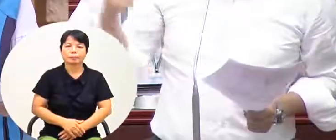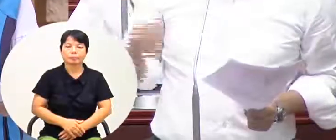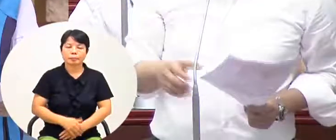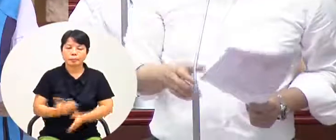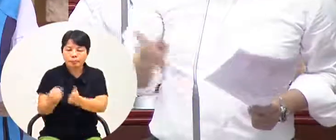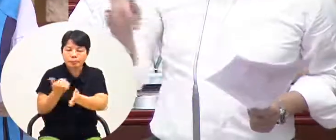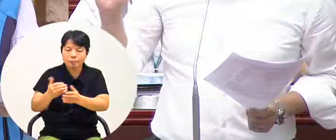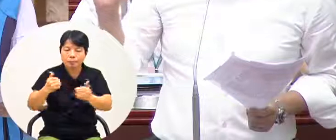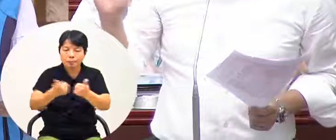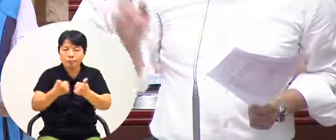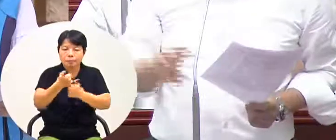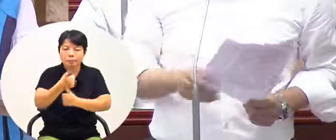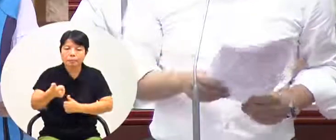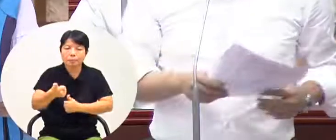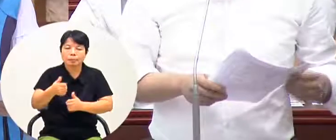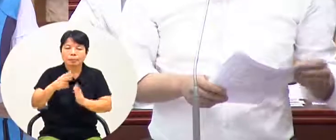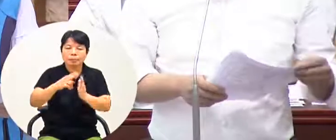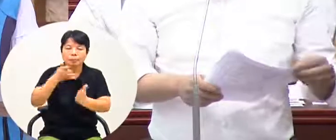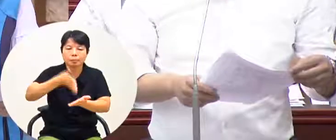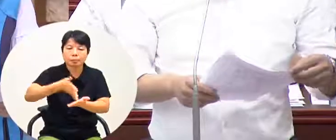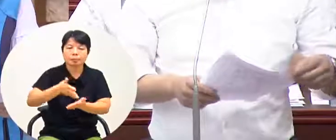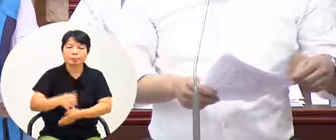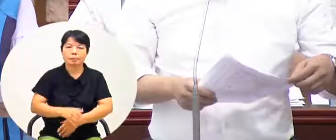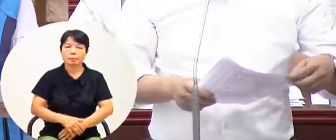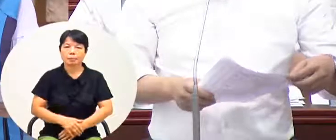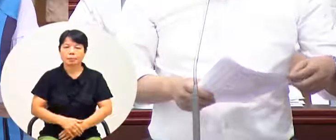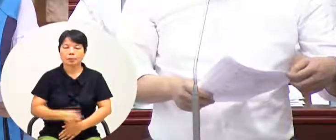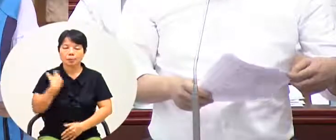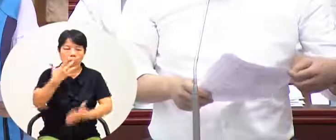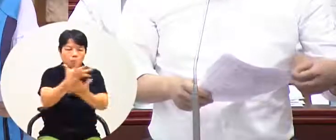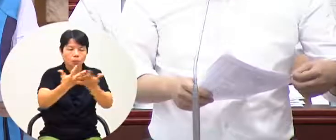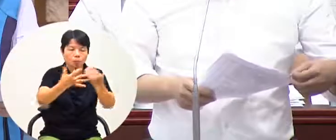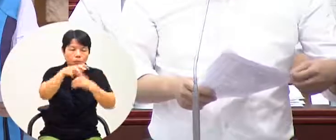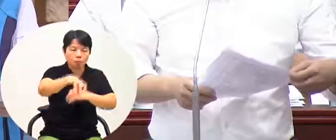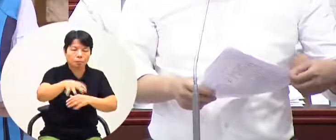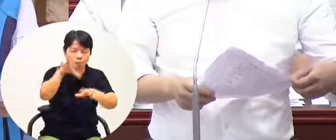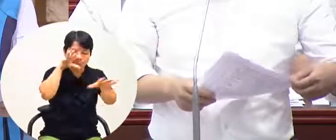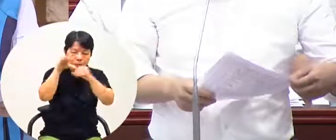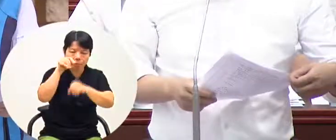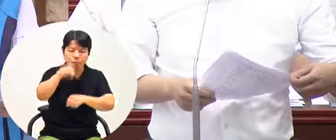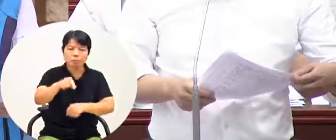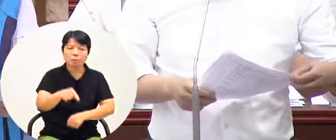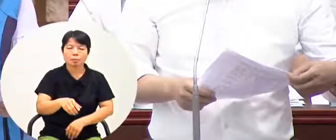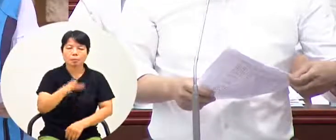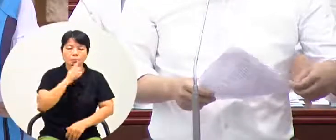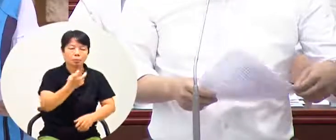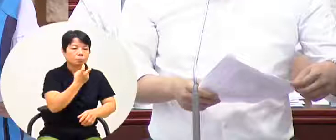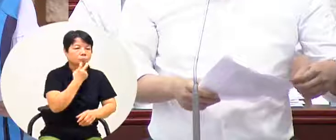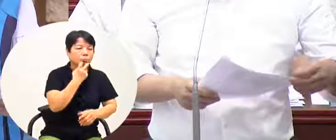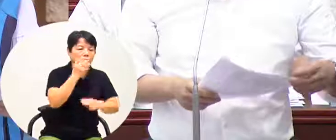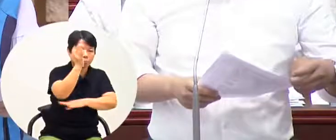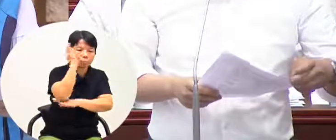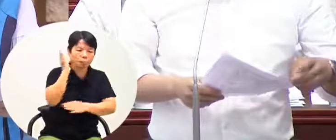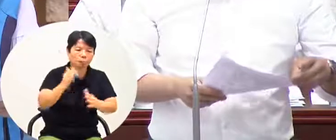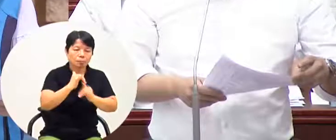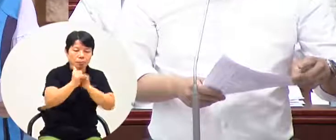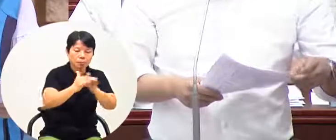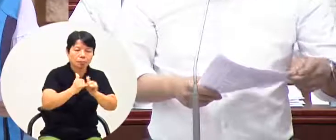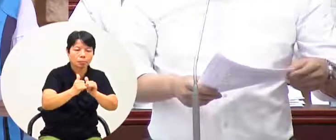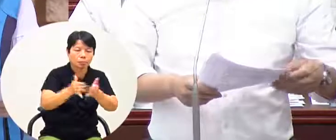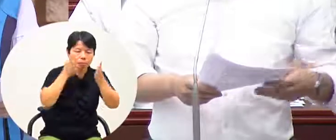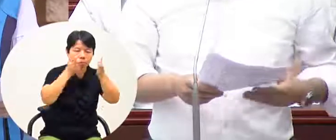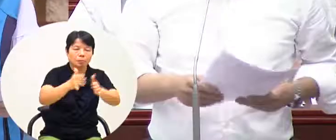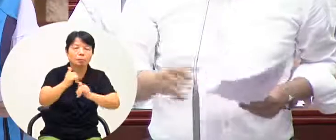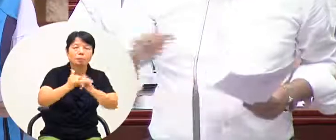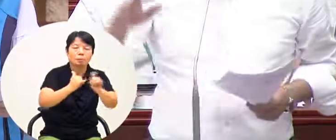员提的那个所我们网站上那些资讯，事实上那个是我们中央政府在社会住宅的统一的一个缩帖啦。